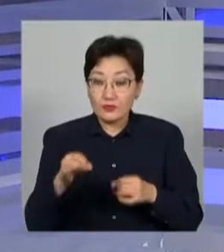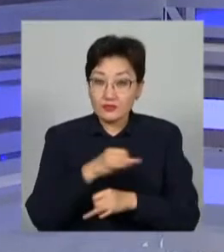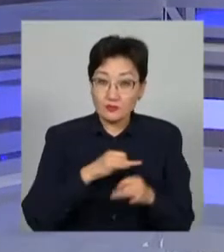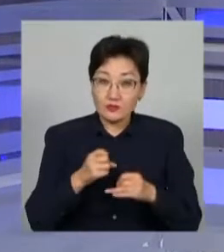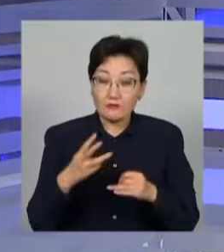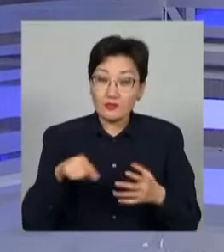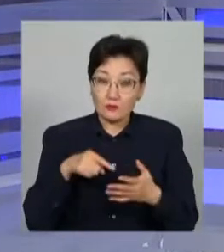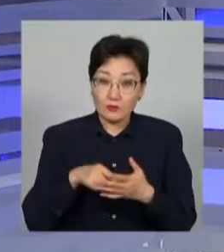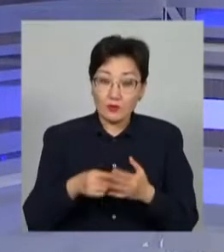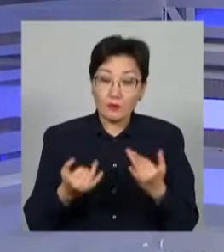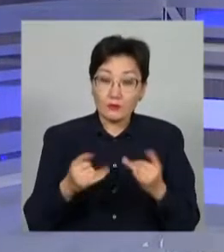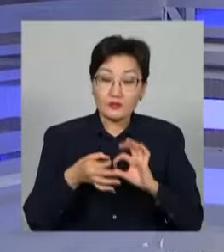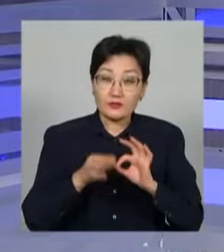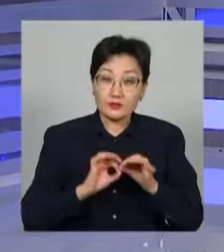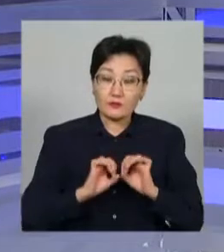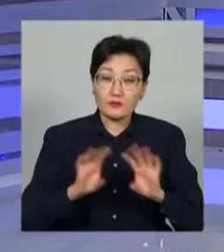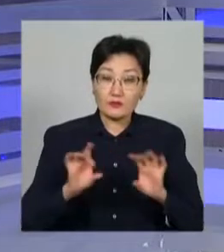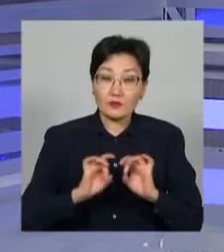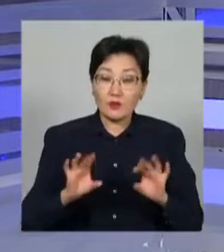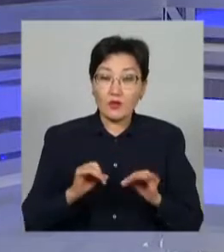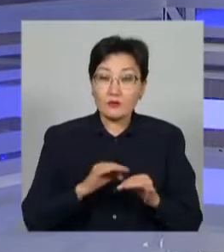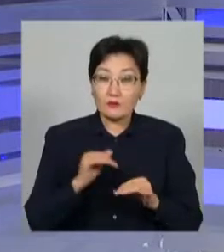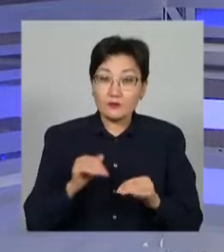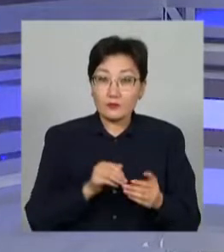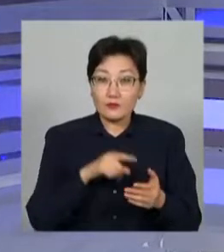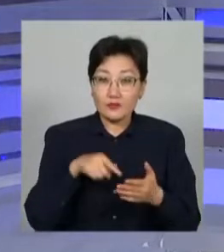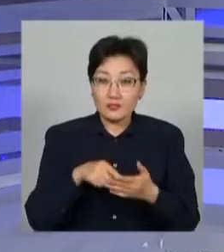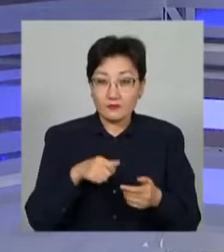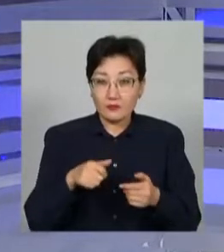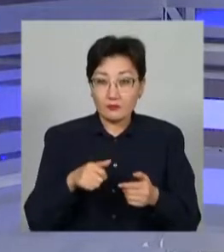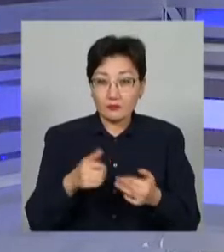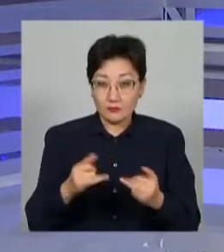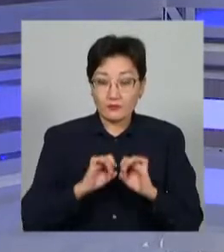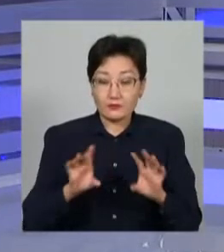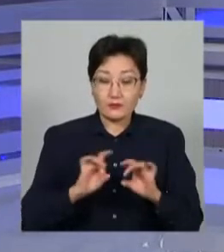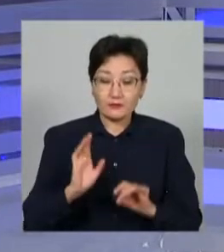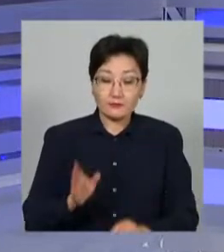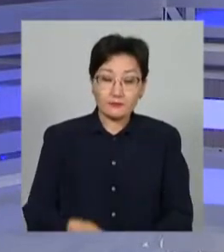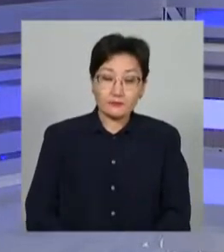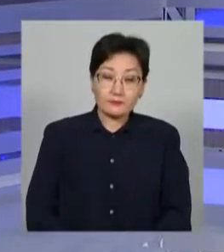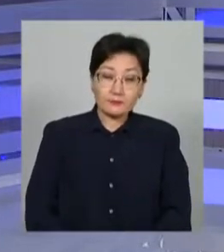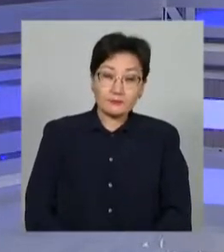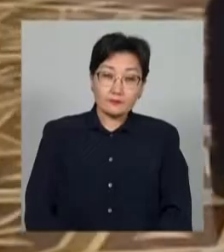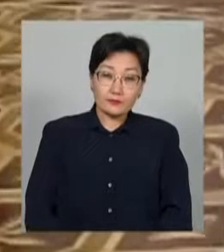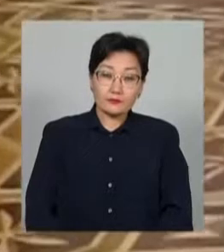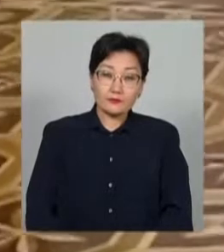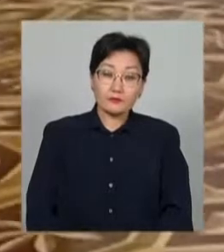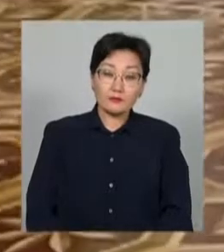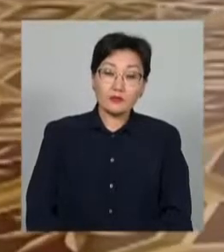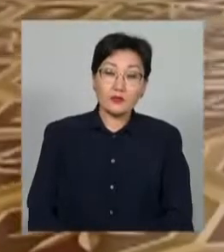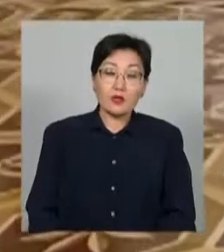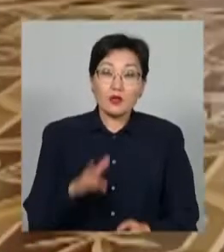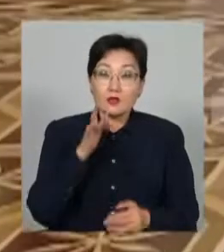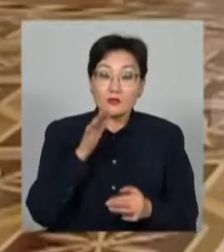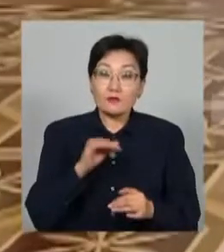ряд вопросов. Подробнее о результатах официального визита главы государства Рустам Аралбаев. Во